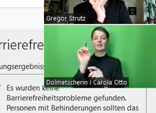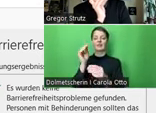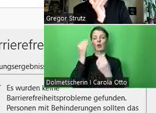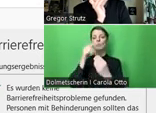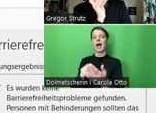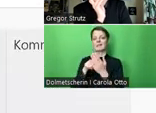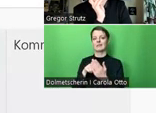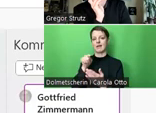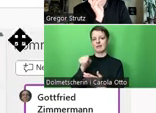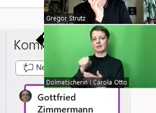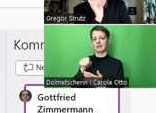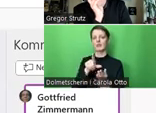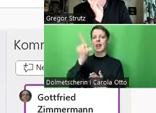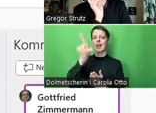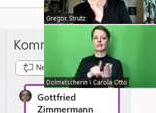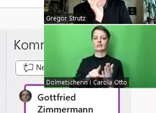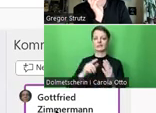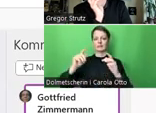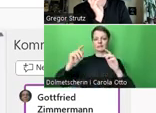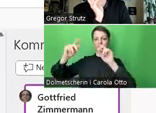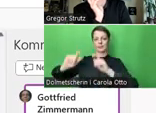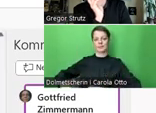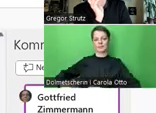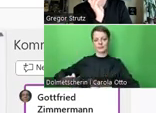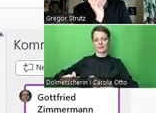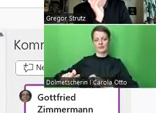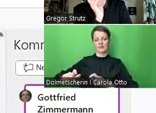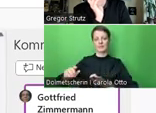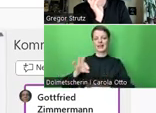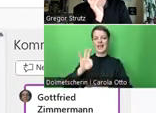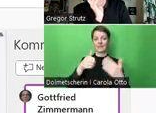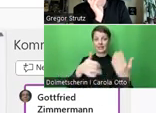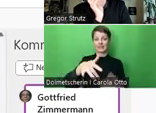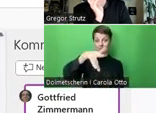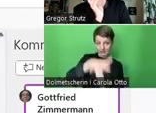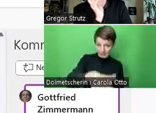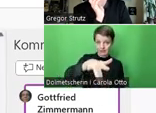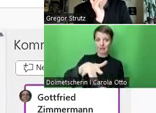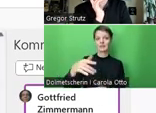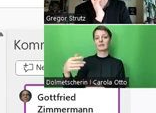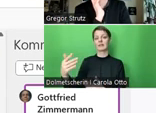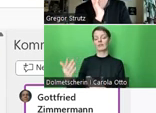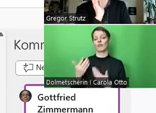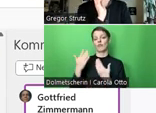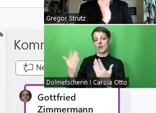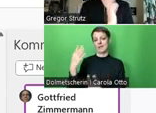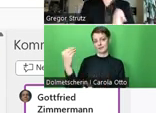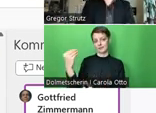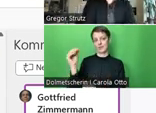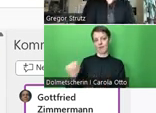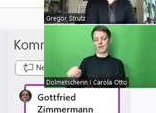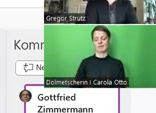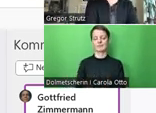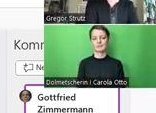die Kommentare als Liste anzuzeigen, rechts, und da kann ich mit F6 draufgehen und mir das auch vorlesen lassen mit dem Screenreader.